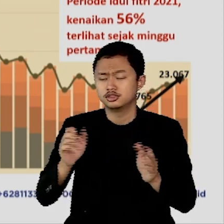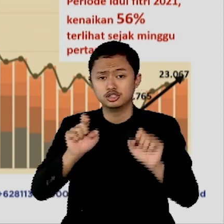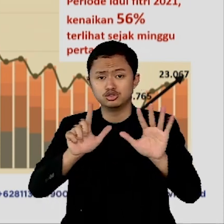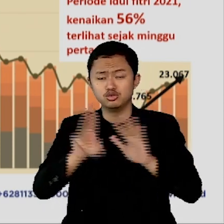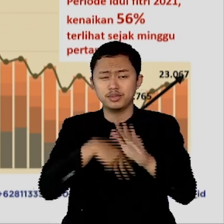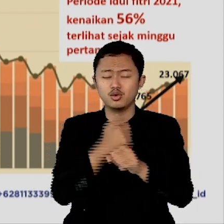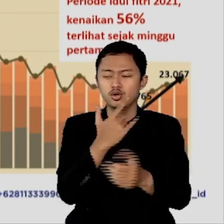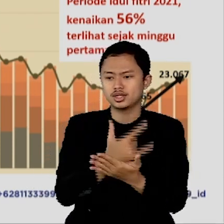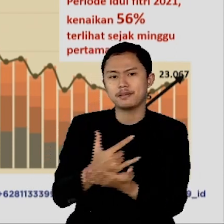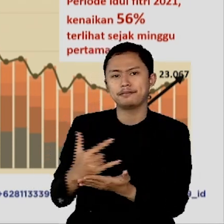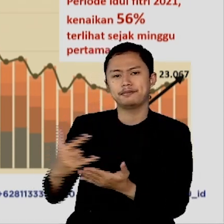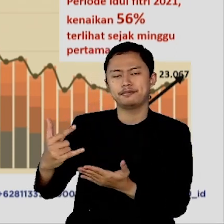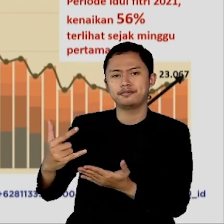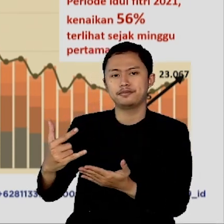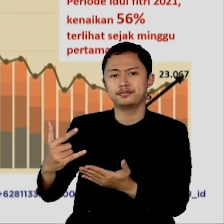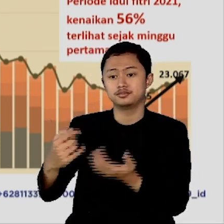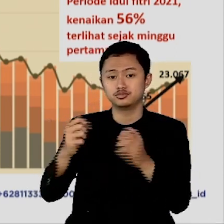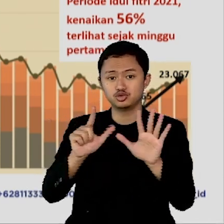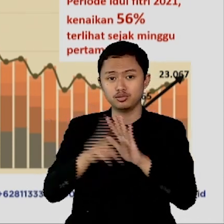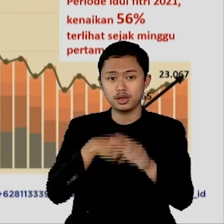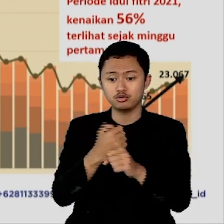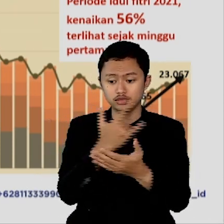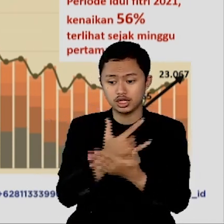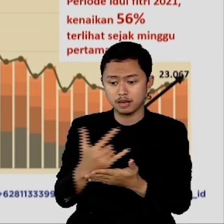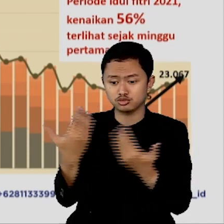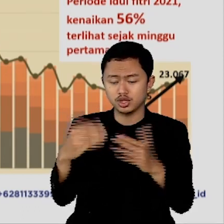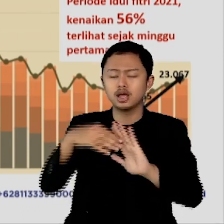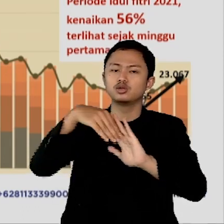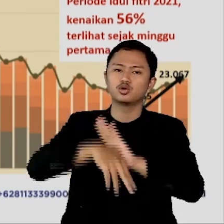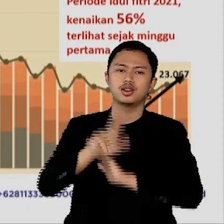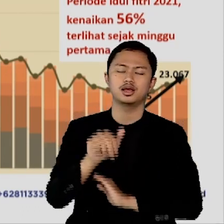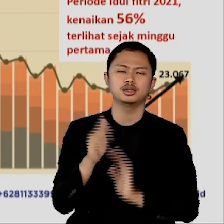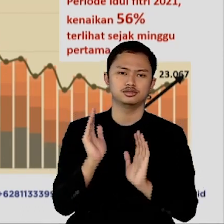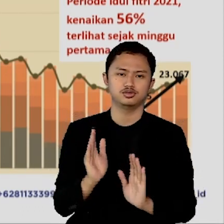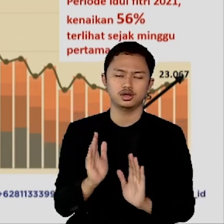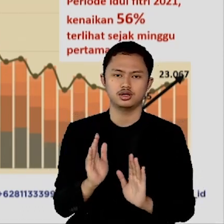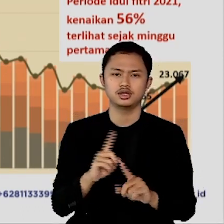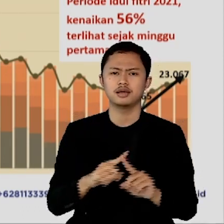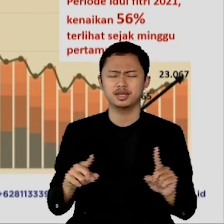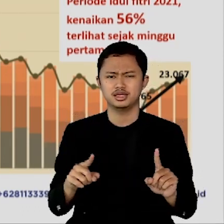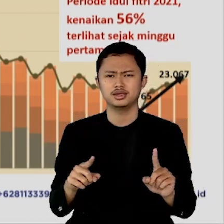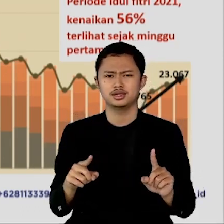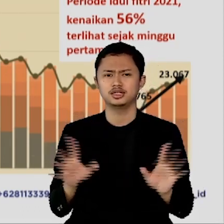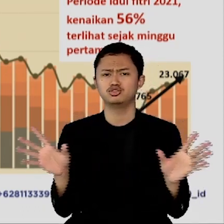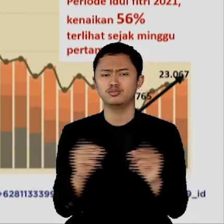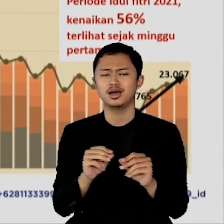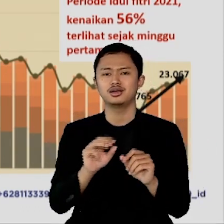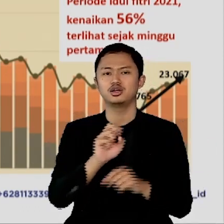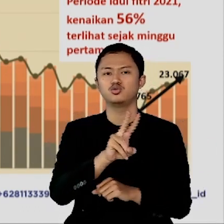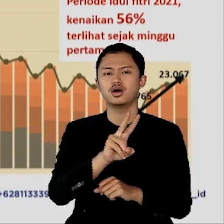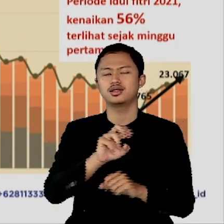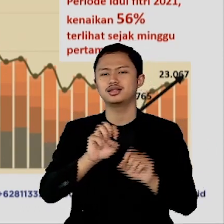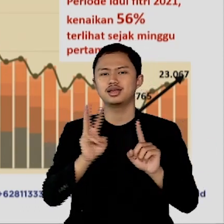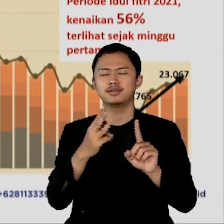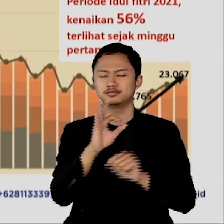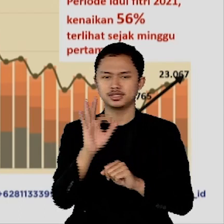kasus perlahan kembali menurun total kenaikan kasus di periode ini mencapai 213 persen